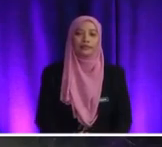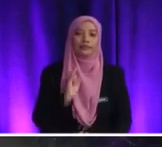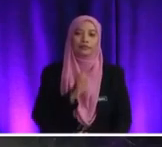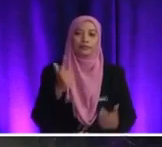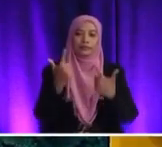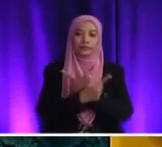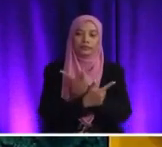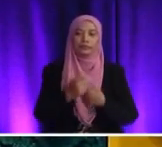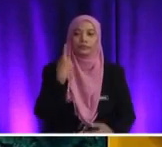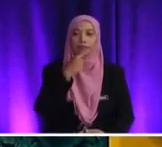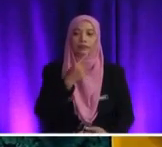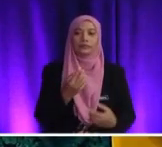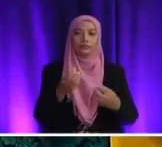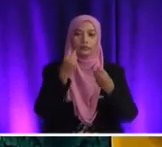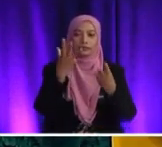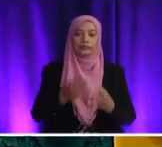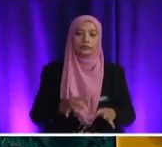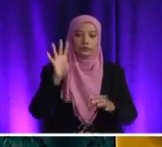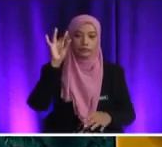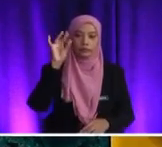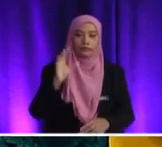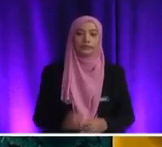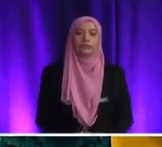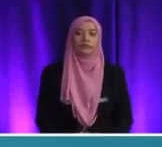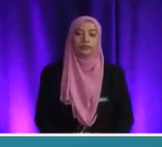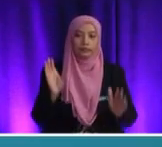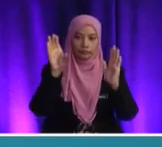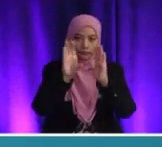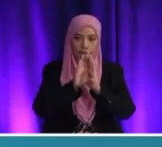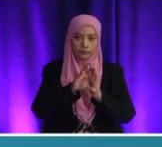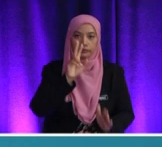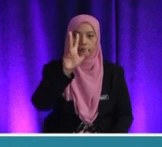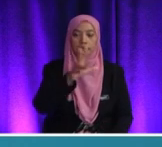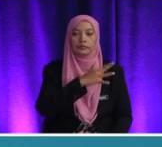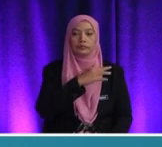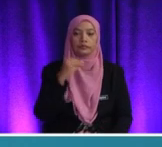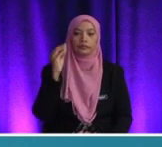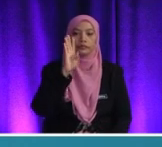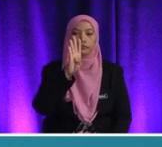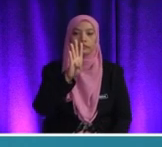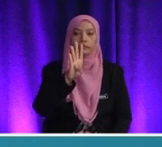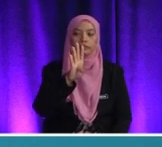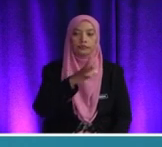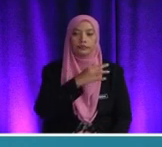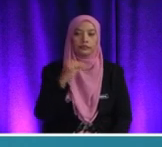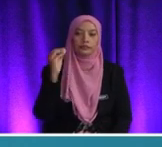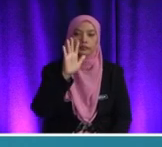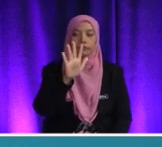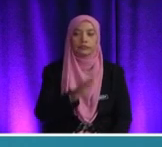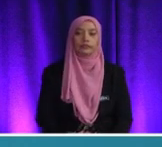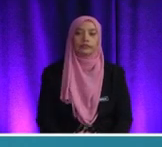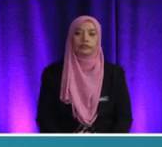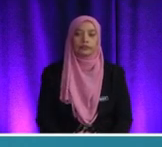Baiklah kita ada tiga keping Nazi gambar-gambar 3 gambar 4 dan gambar 5 gambar bukti gede